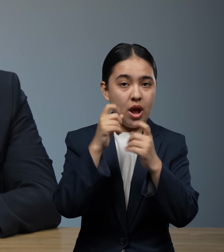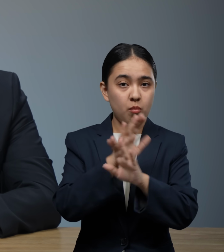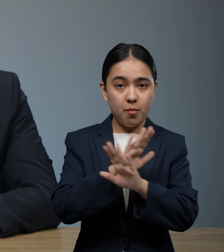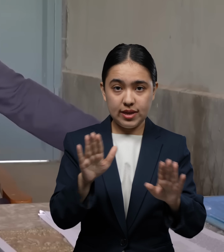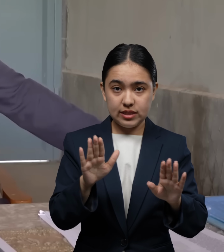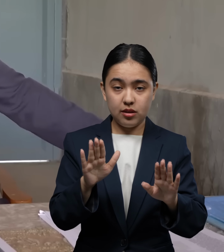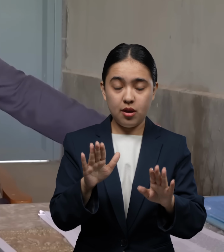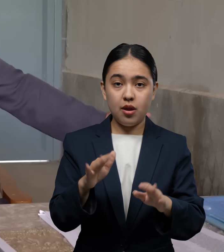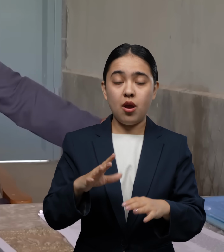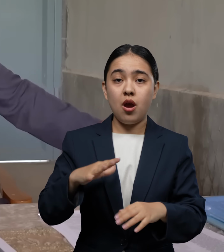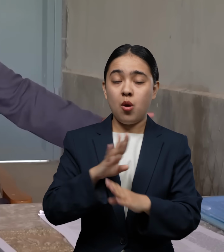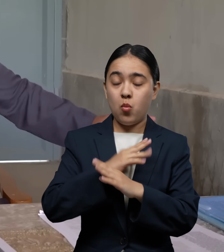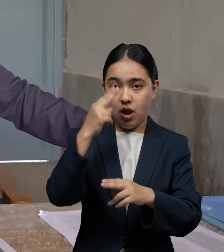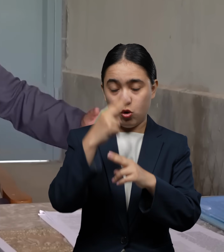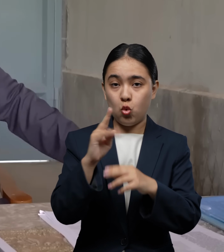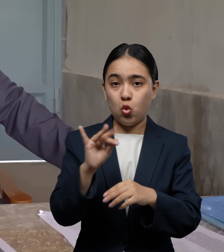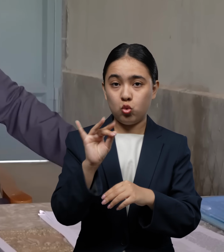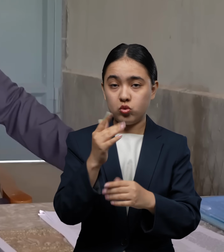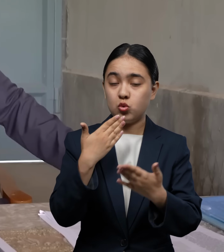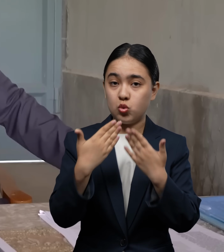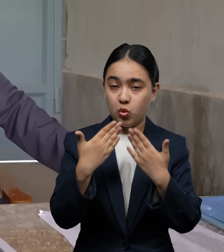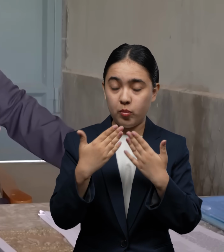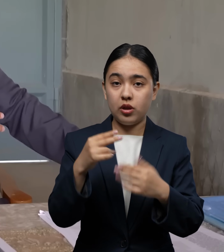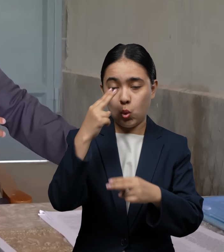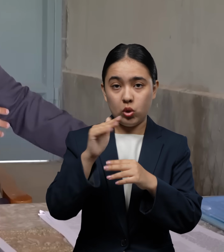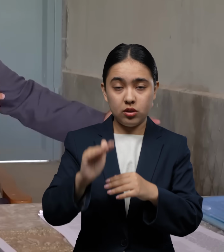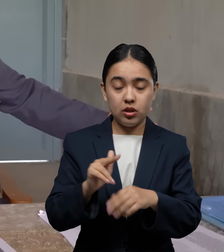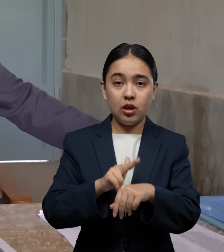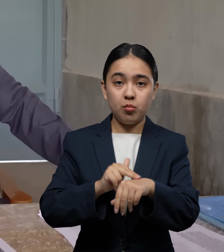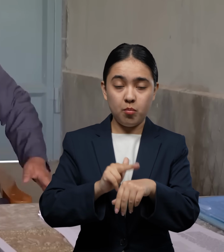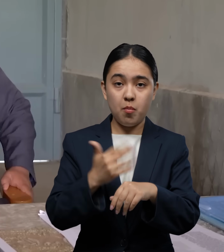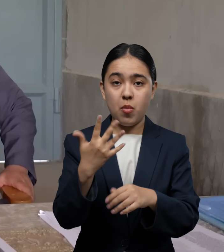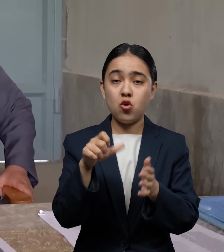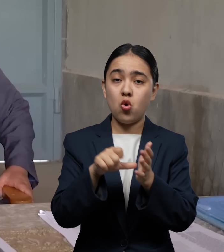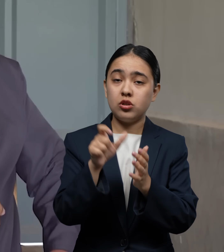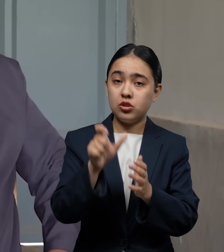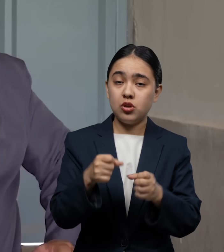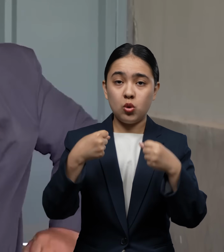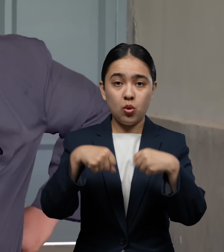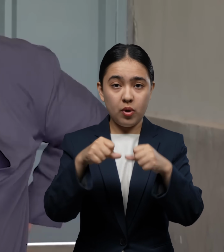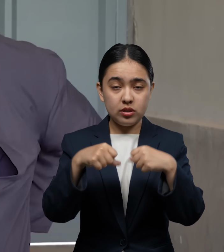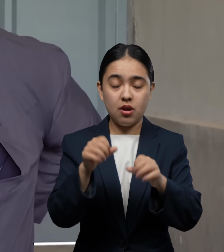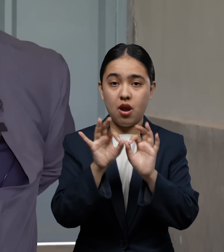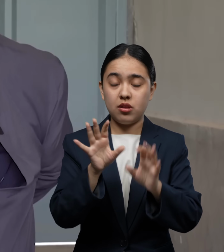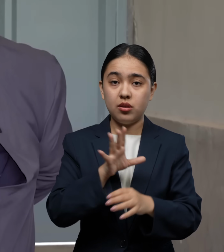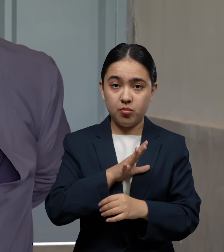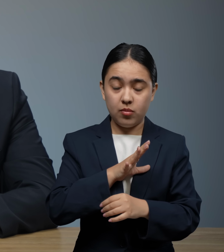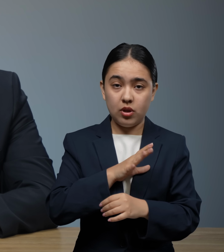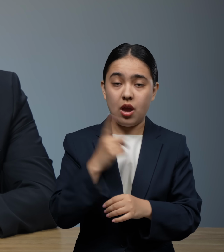ma'lum emas. Marhumning akasi Kun.uz bilan suhbatda ukasini ichki ishlar xodimlari 5-6 kishi bo'lib do'pposlaganini